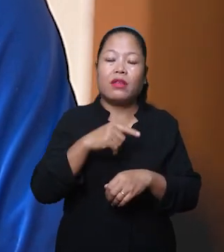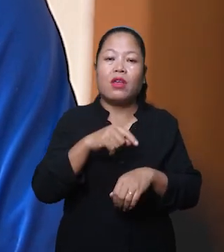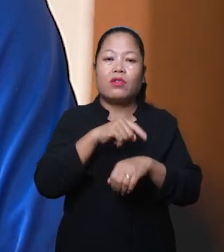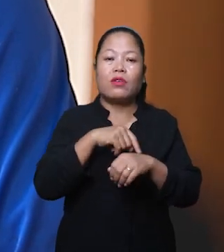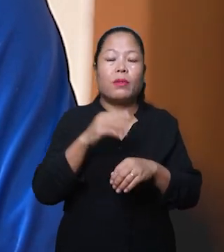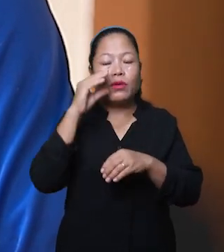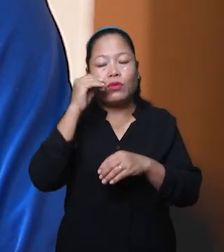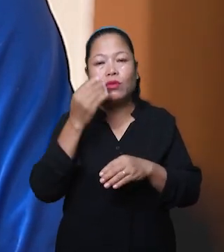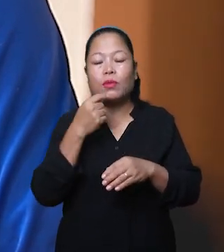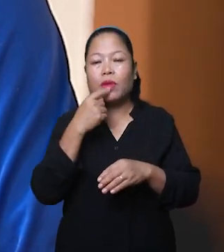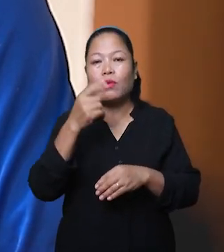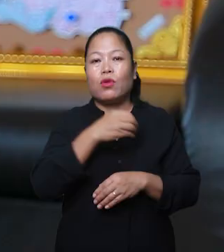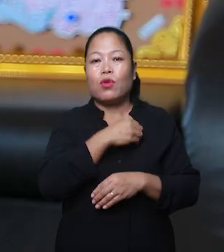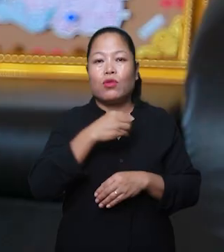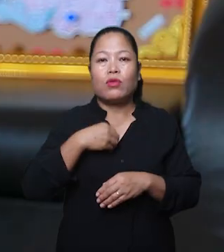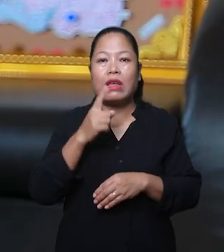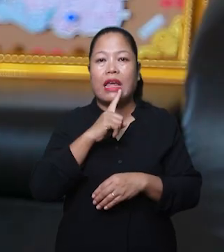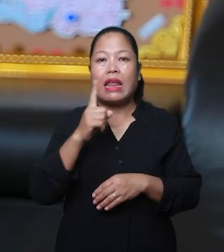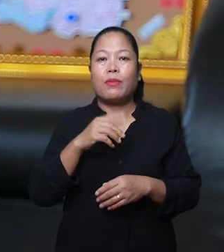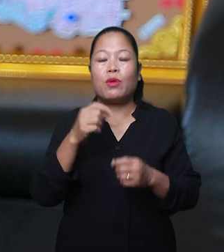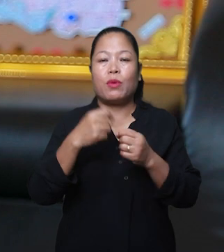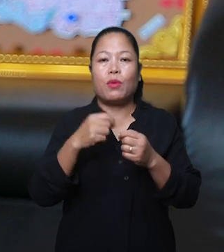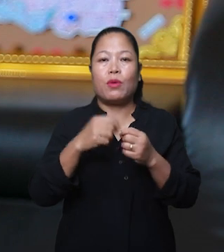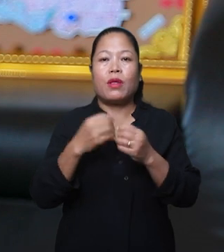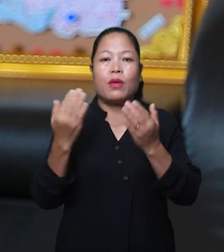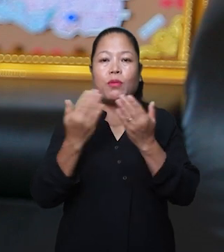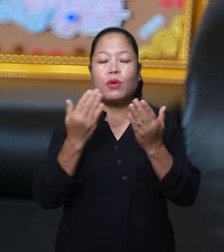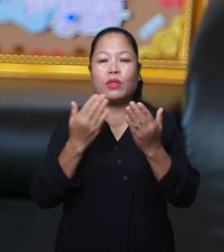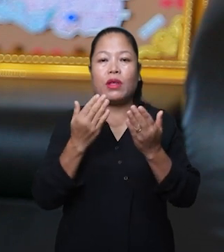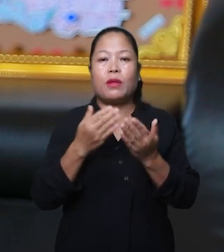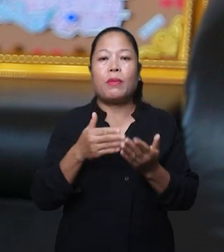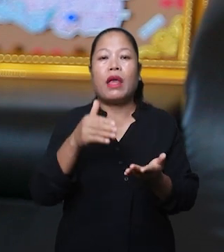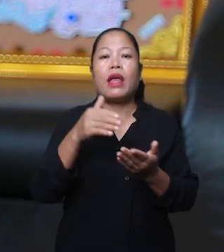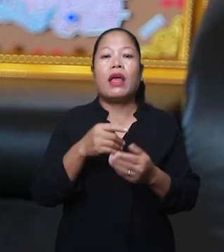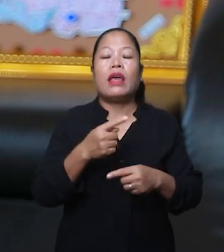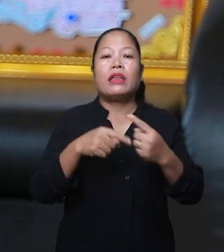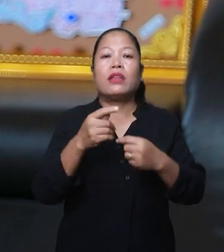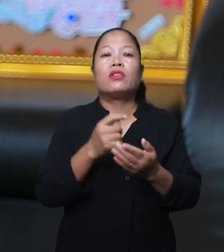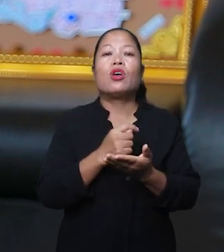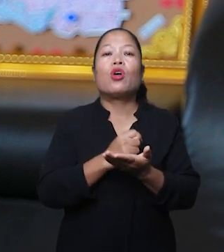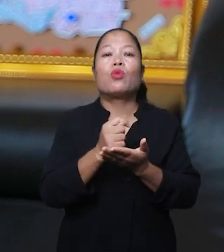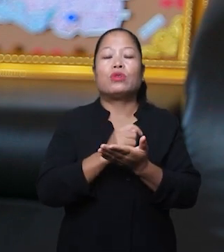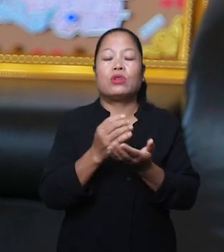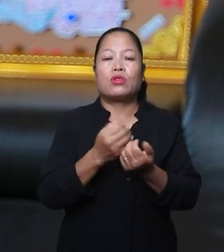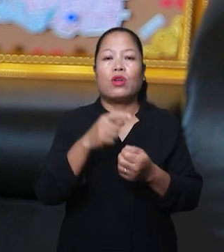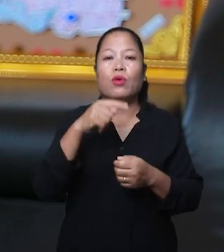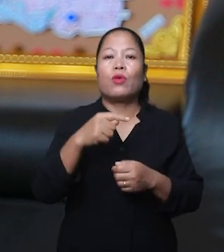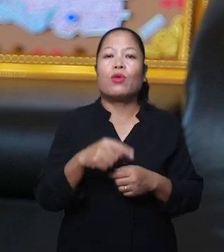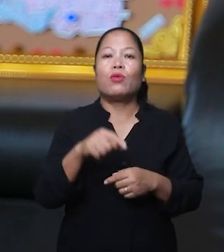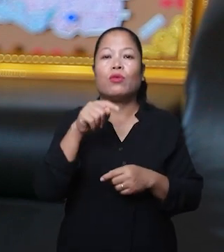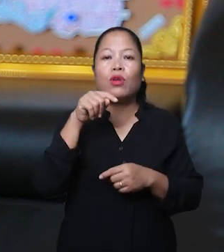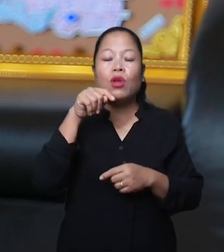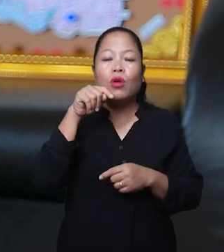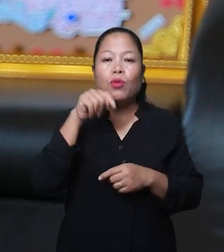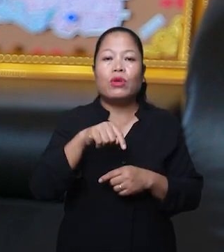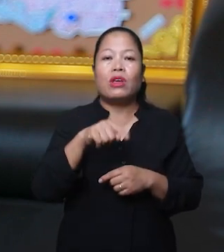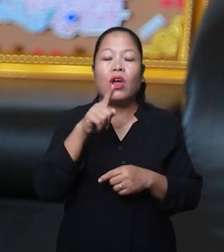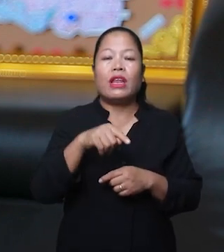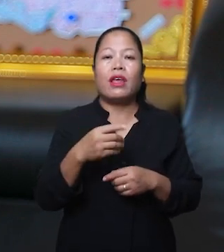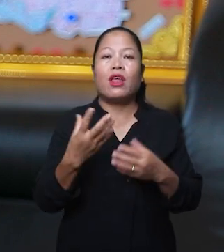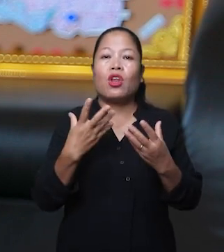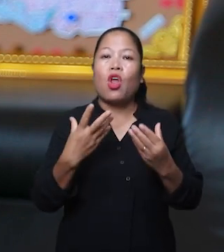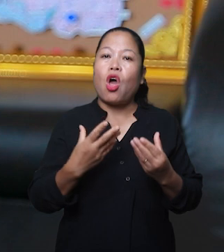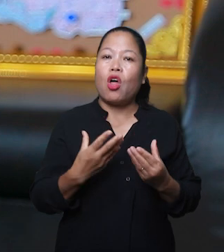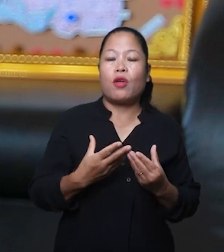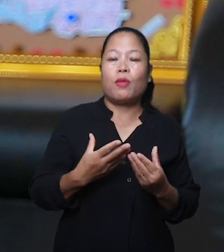खाना दिनुहुन्थ्यो समयमा सुत भन्नुहुन्थ्यो उनको स्वास्थ्यलाई राम्रो बनाउन विद्यालय पनि एकदम लागि पर्यो र अनि अहिले चाहिँ उनी के छन् त भन्दा